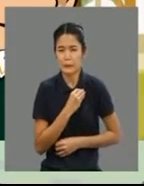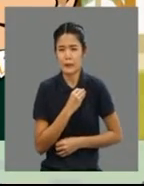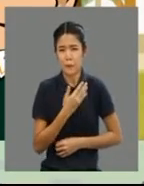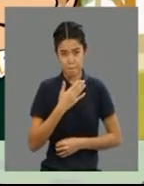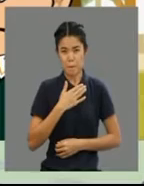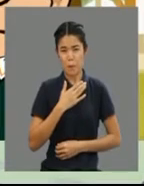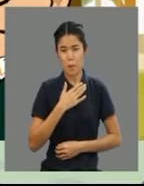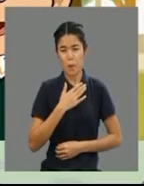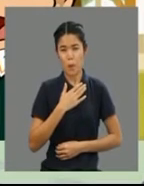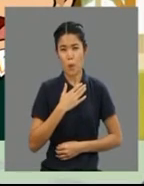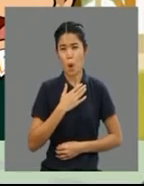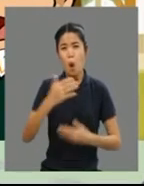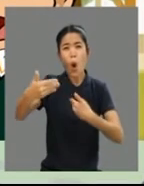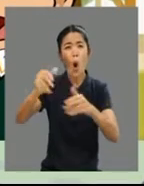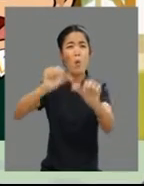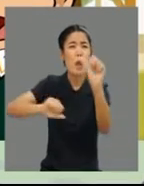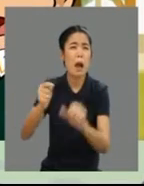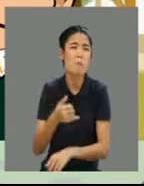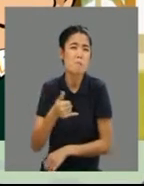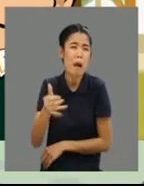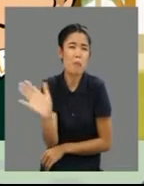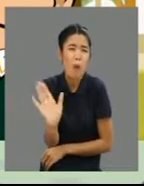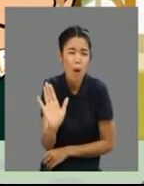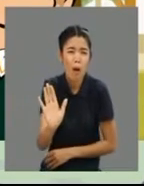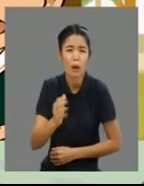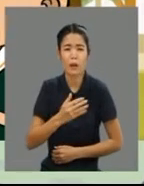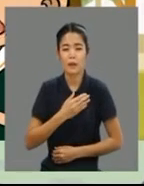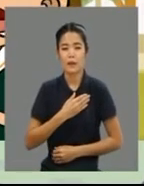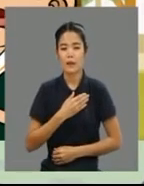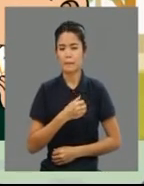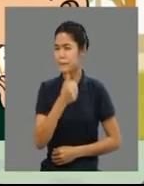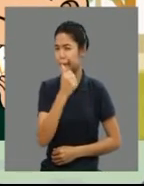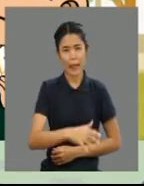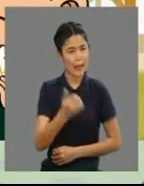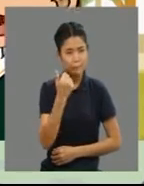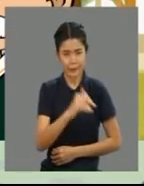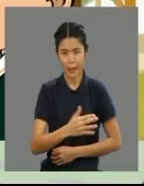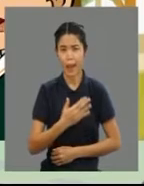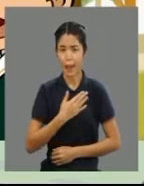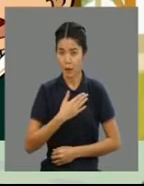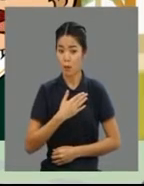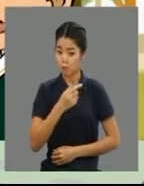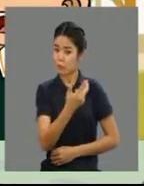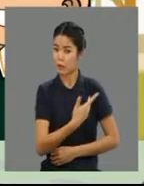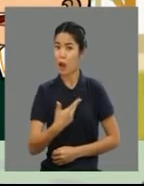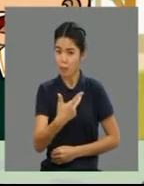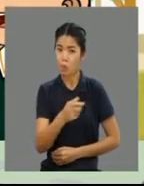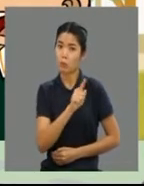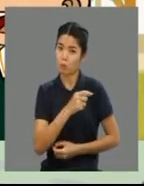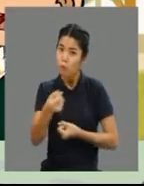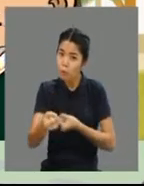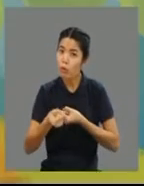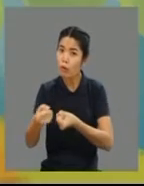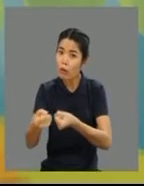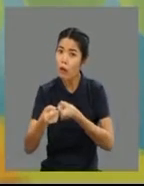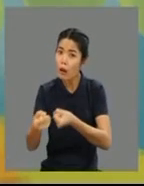ฉันว่านะเราอย่าไปห้องวิทย์กันเลยนะ ไม่ได้หรอกวันนี้พวกเราเวียนๆทำความสะอาดน